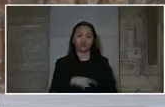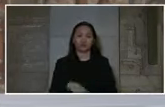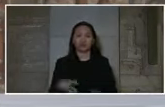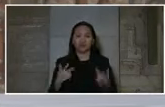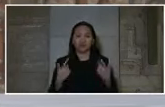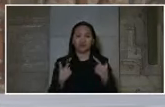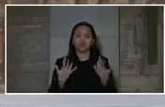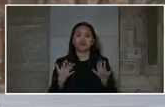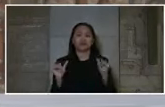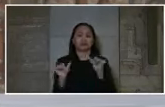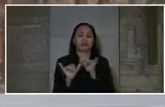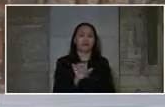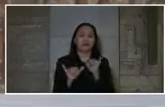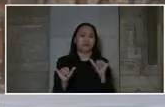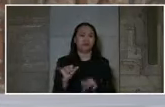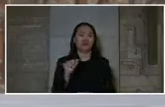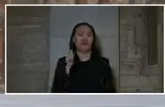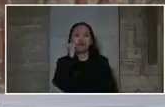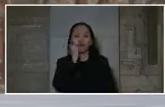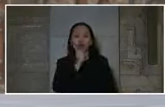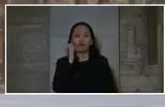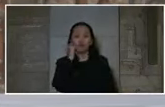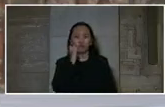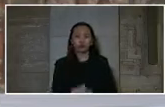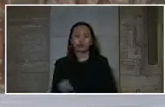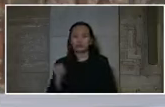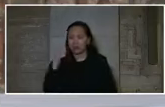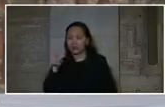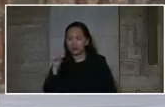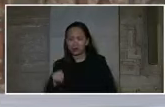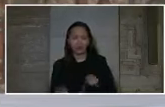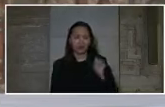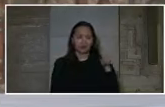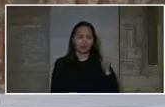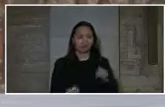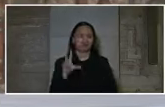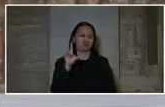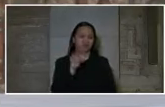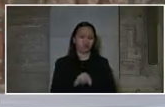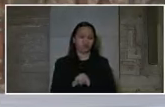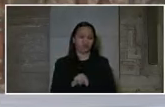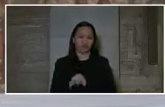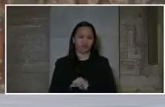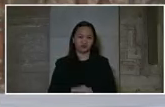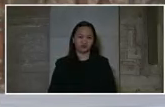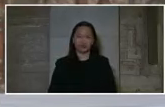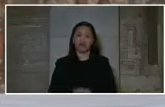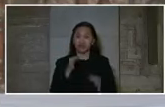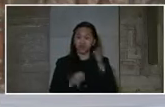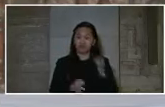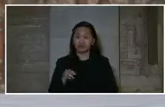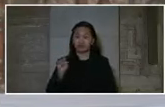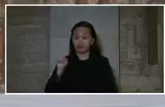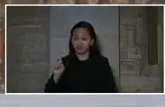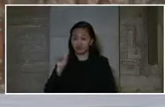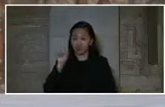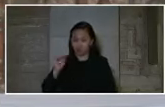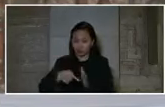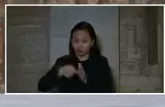Namamangka tayo sa dalawang ilog. Hindi. Umoo ka na sa isa,